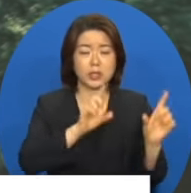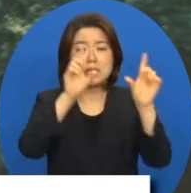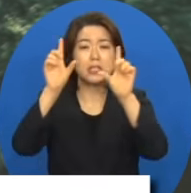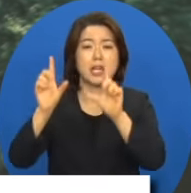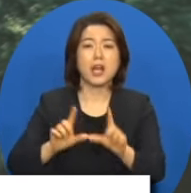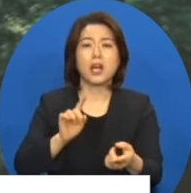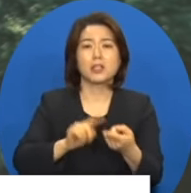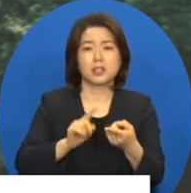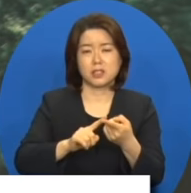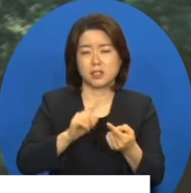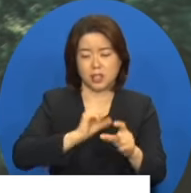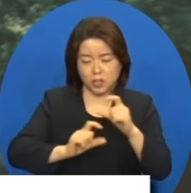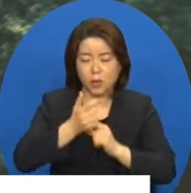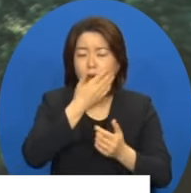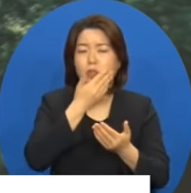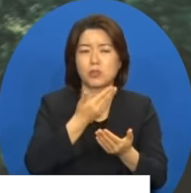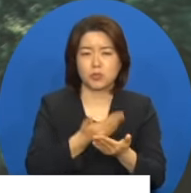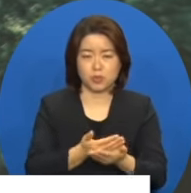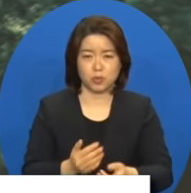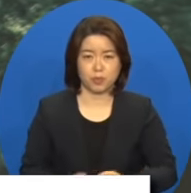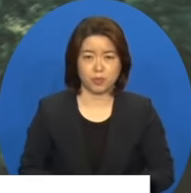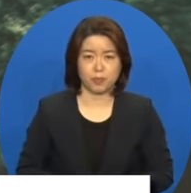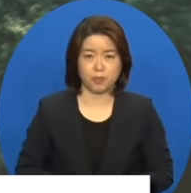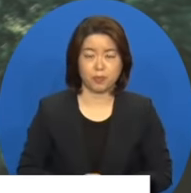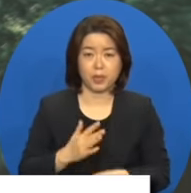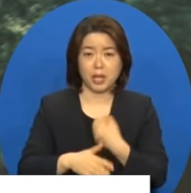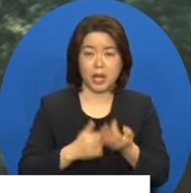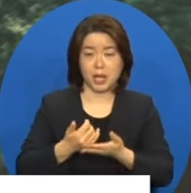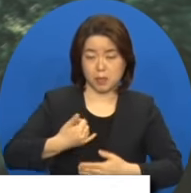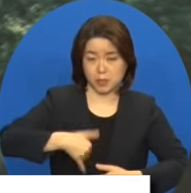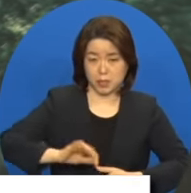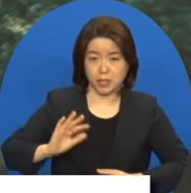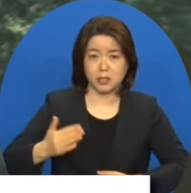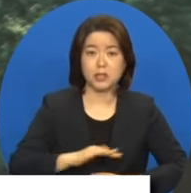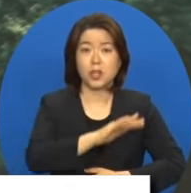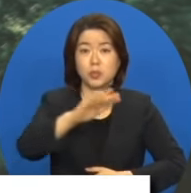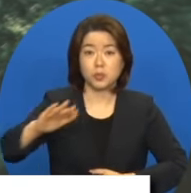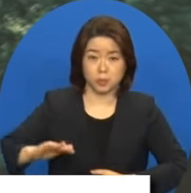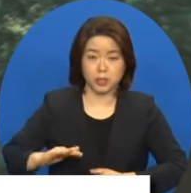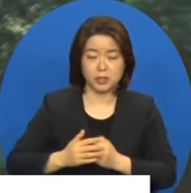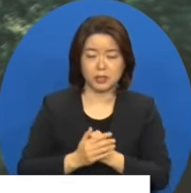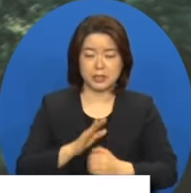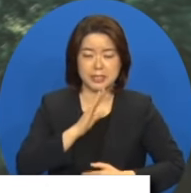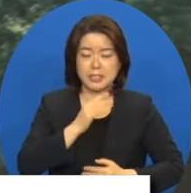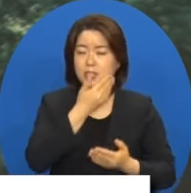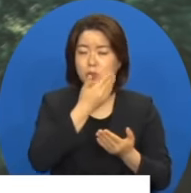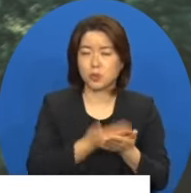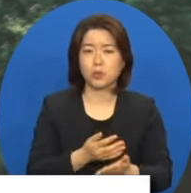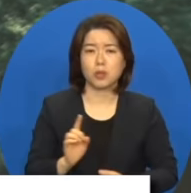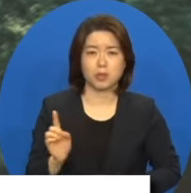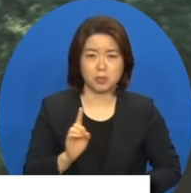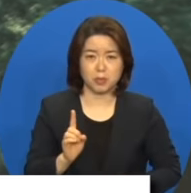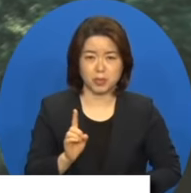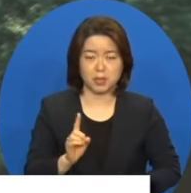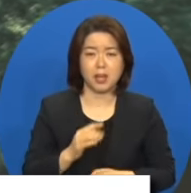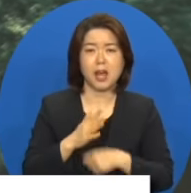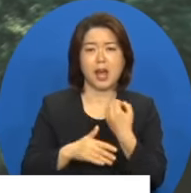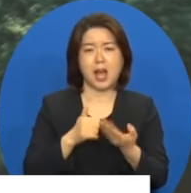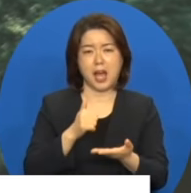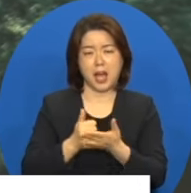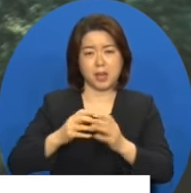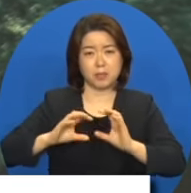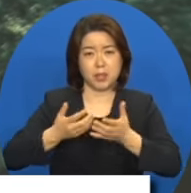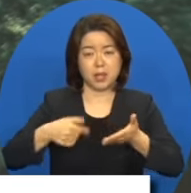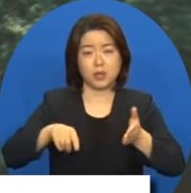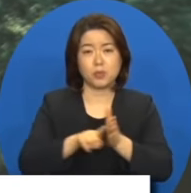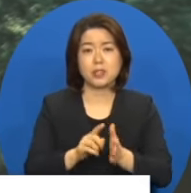중요한 거죠. 하나님의 자녀된 우리들에게 있어서 진짜 소중한 것은 하나님의 나라를